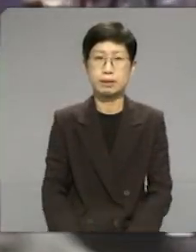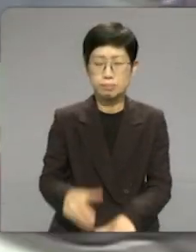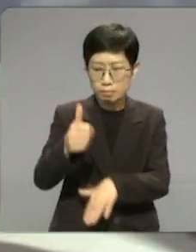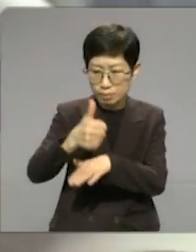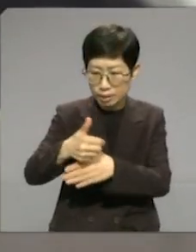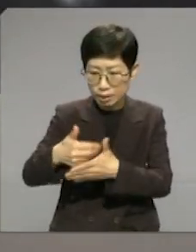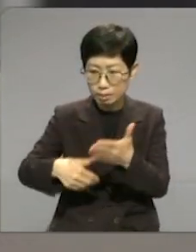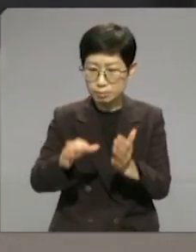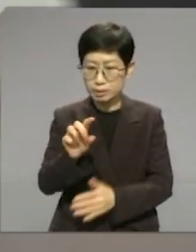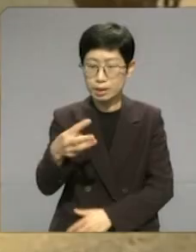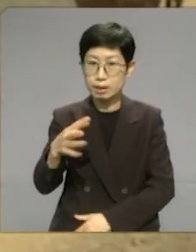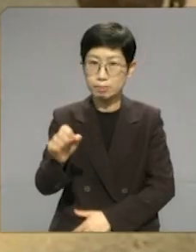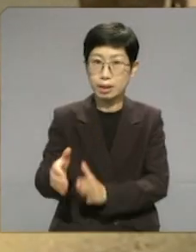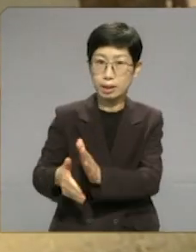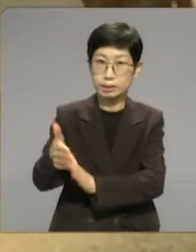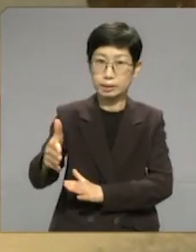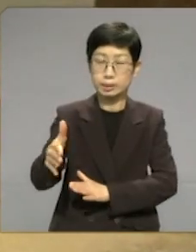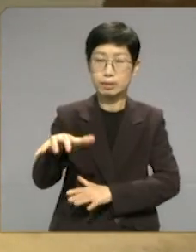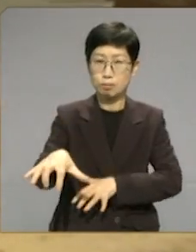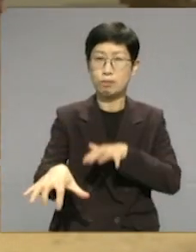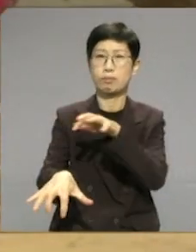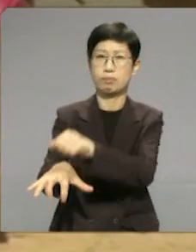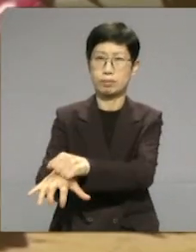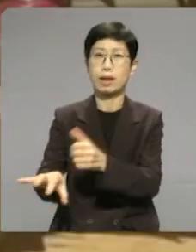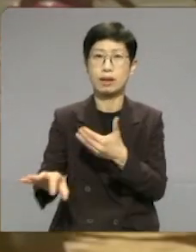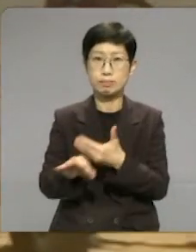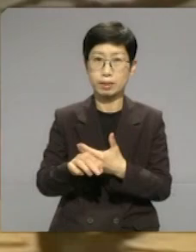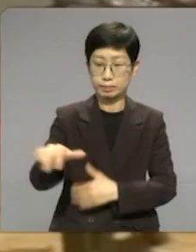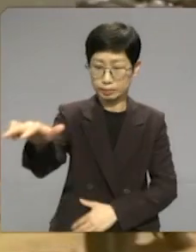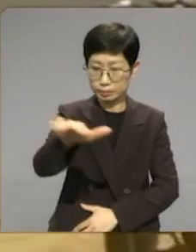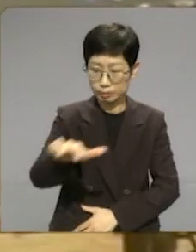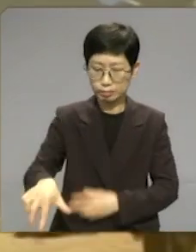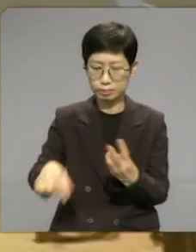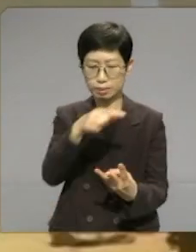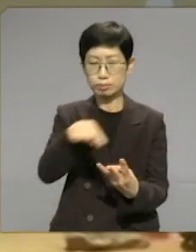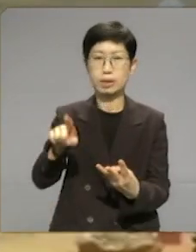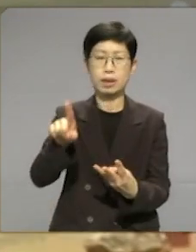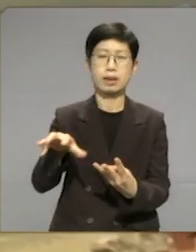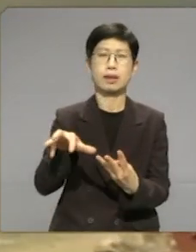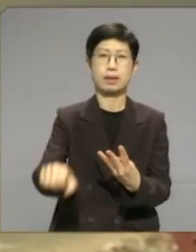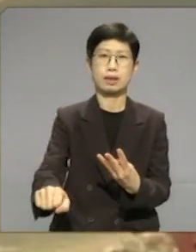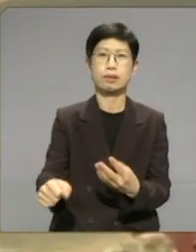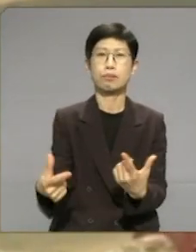마지막 남은 알파시르를 점령하면 수단 전 국토의 3분의 1을 차지하게 됩니다.